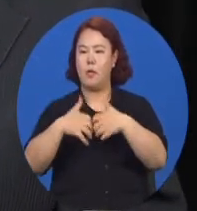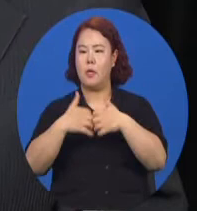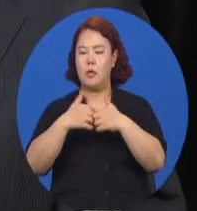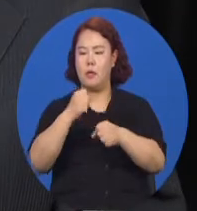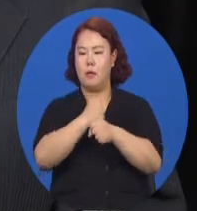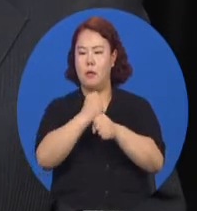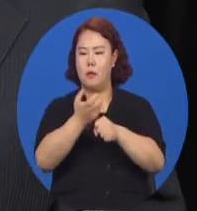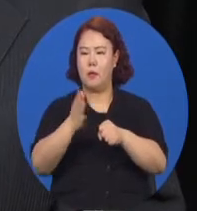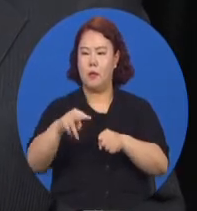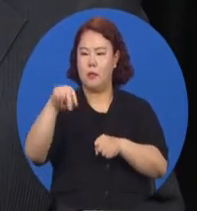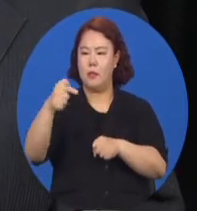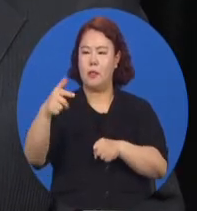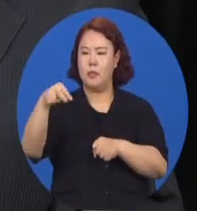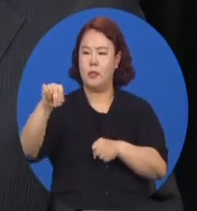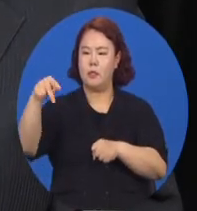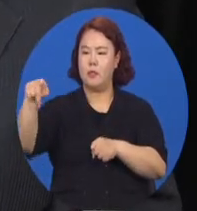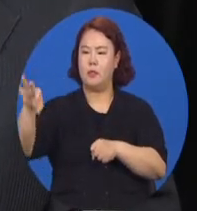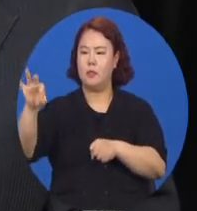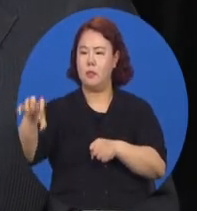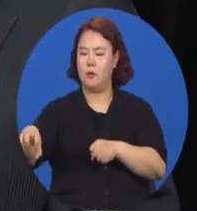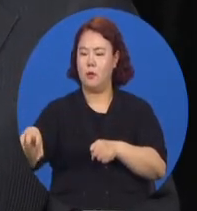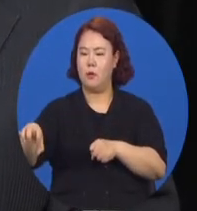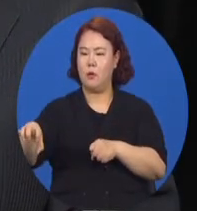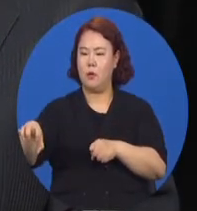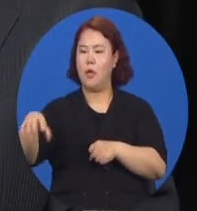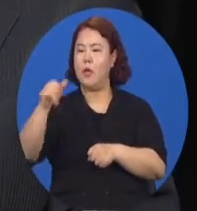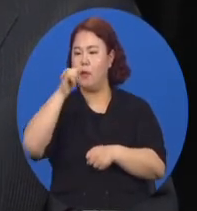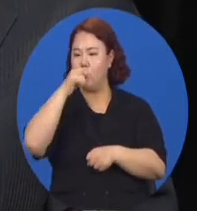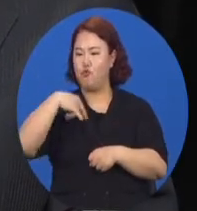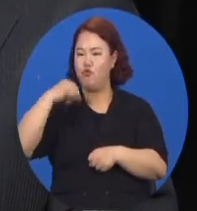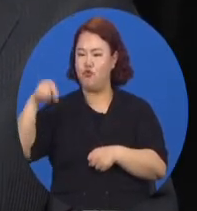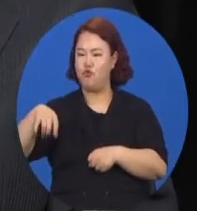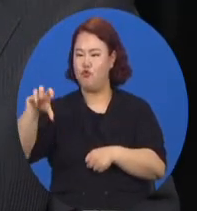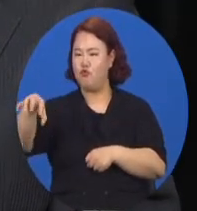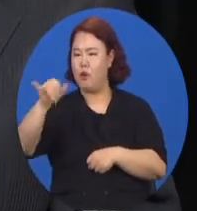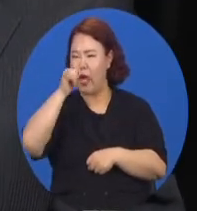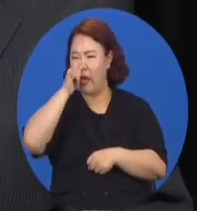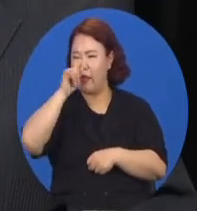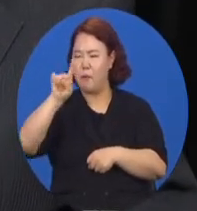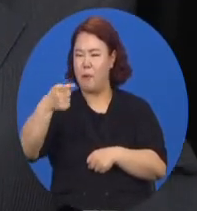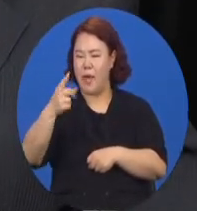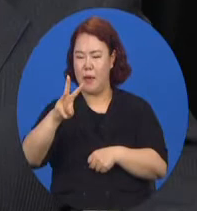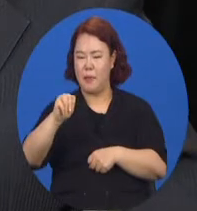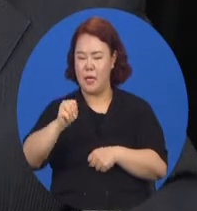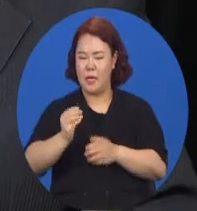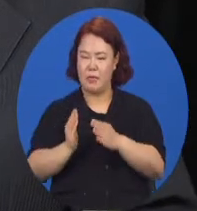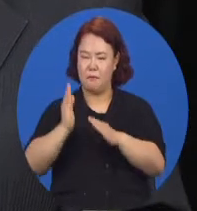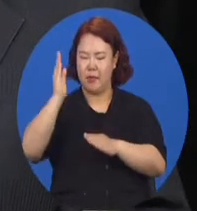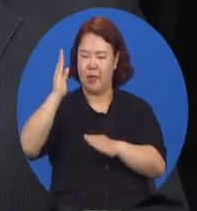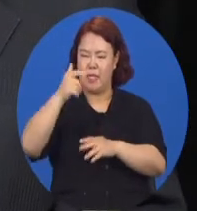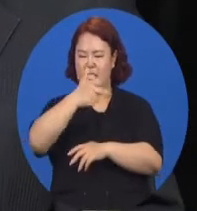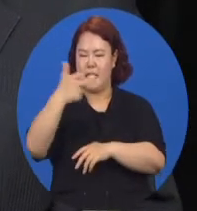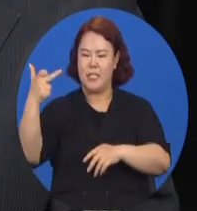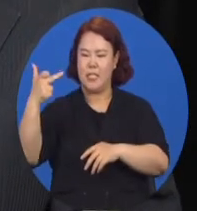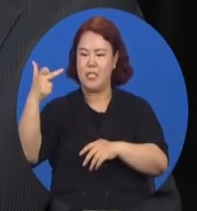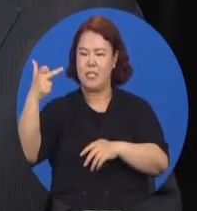있는 즉 시진핑 주석의 고향입니다. 그렇죠? 100m짜리 그 대형 환풍기로 보시면